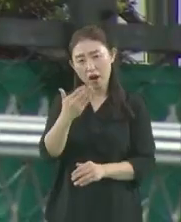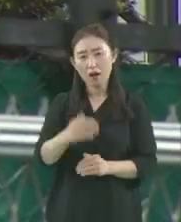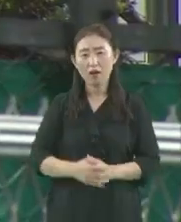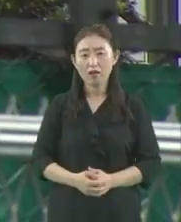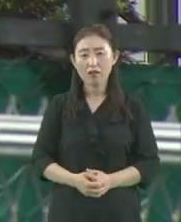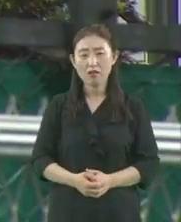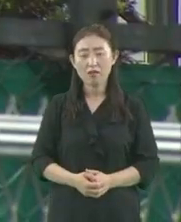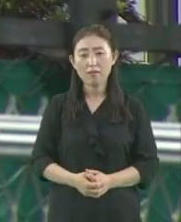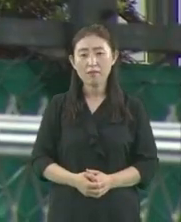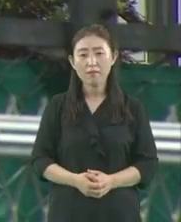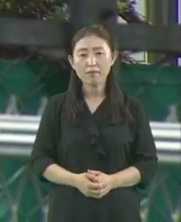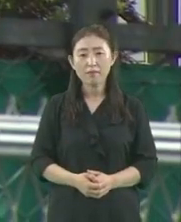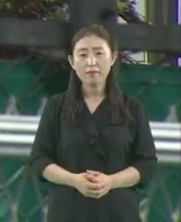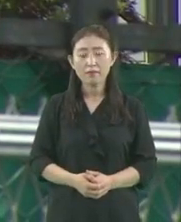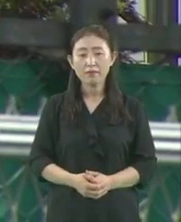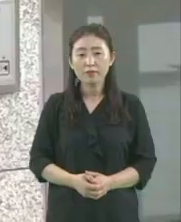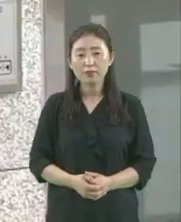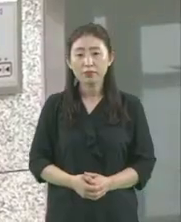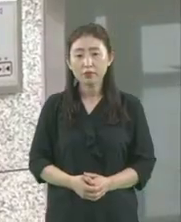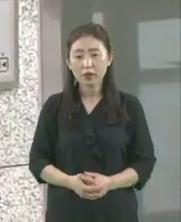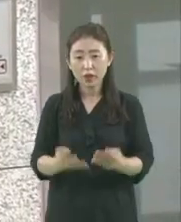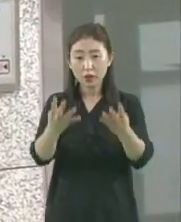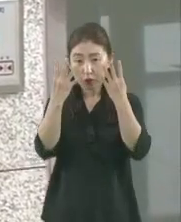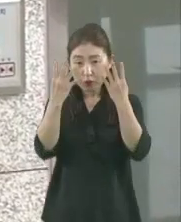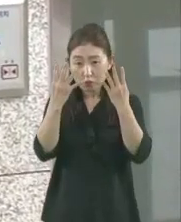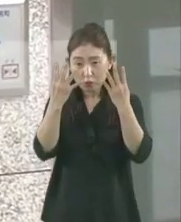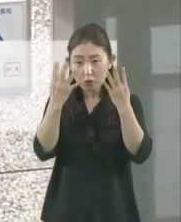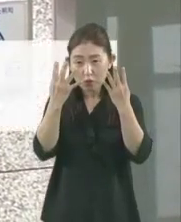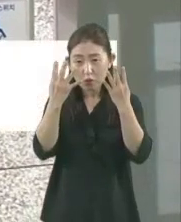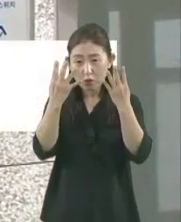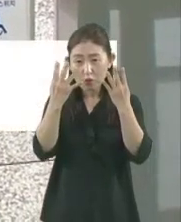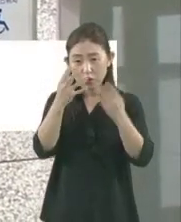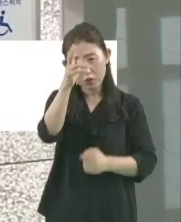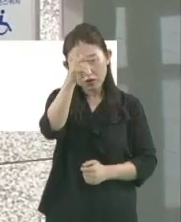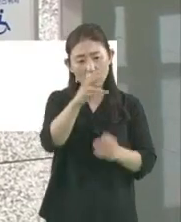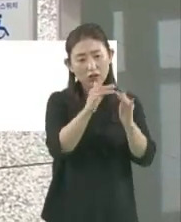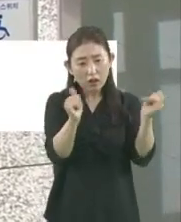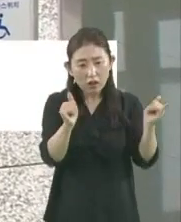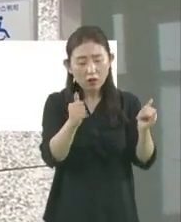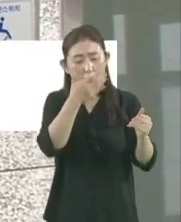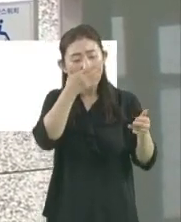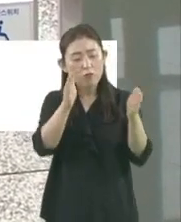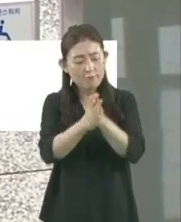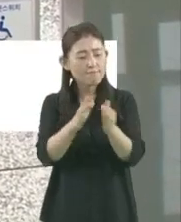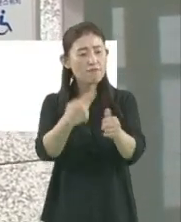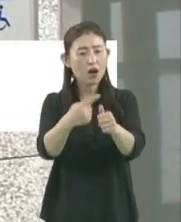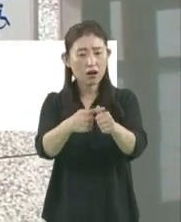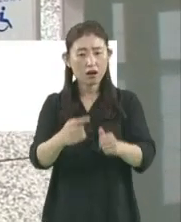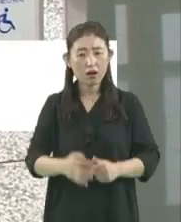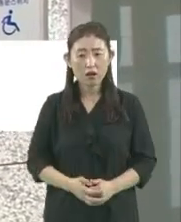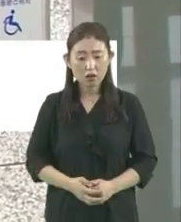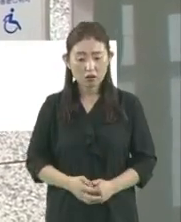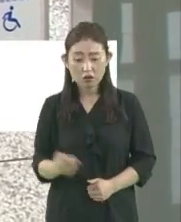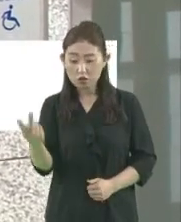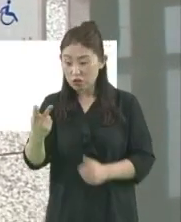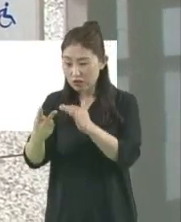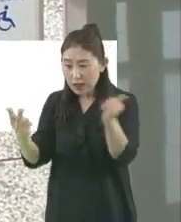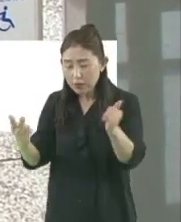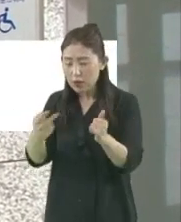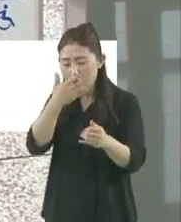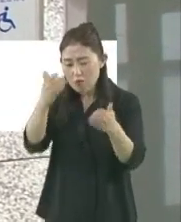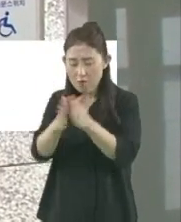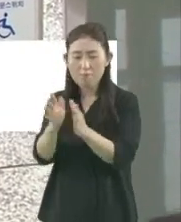비판의 목소리를 높였습니다. 교도소 또한, 교도소 교도관들 또한 같은 공범이고 저 둘 또한 같은